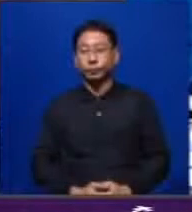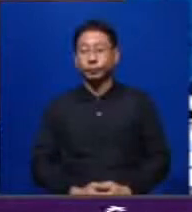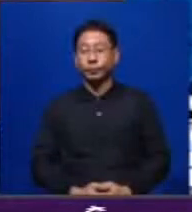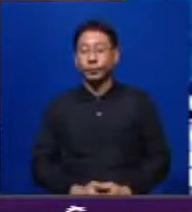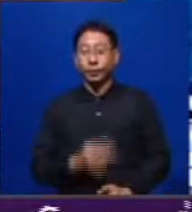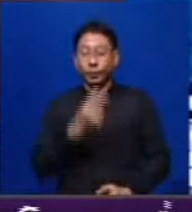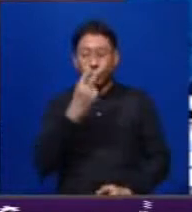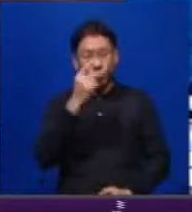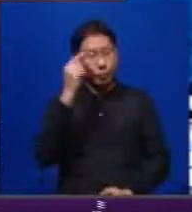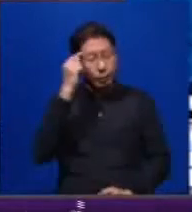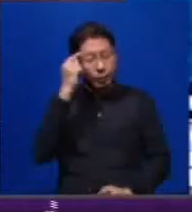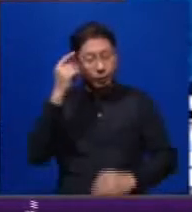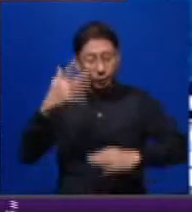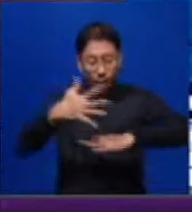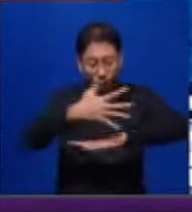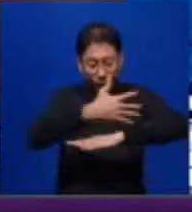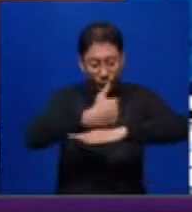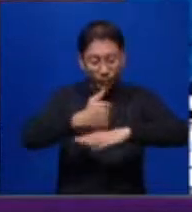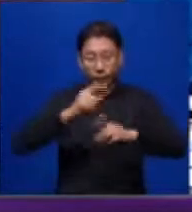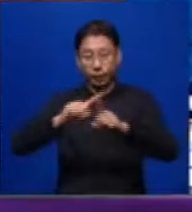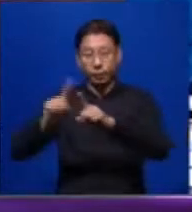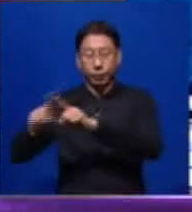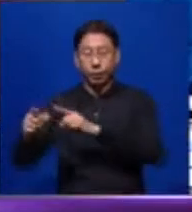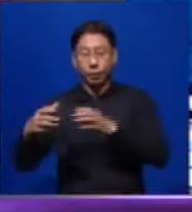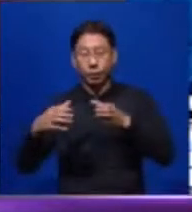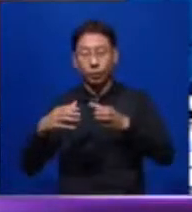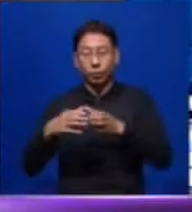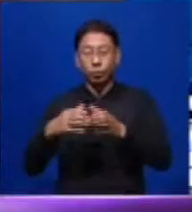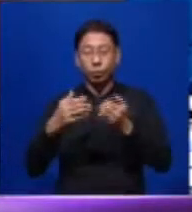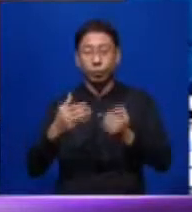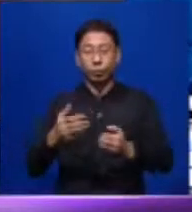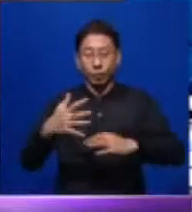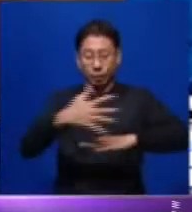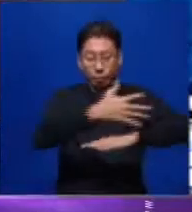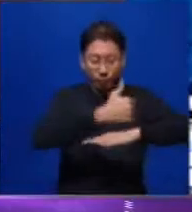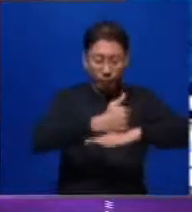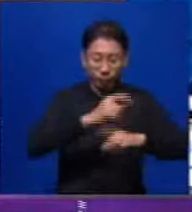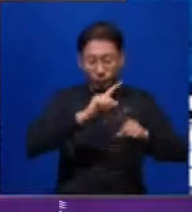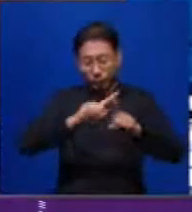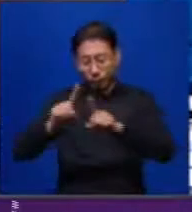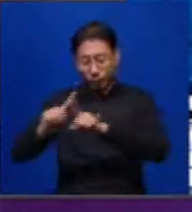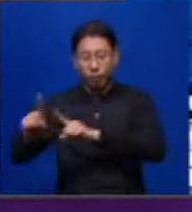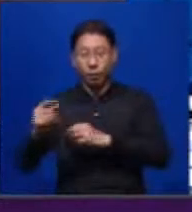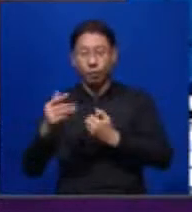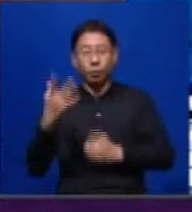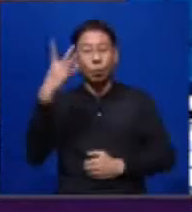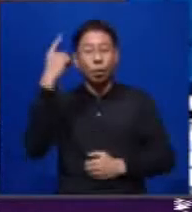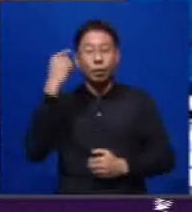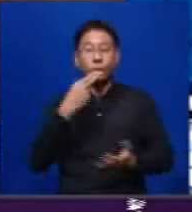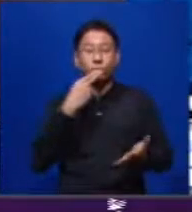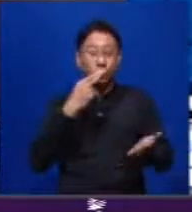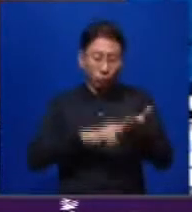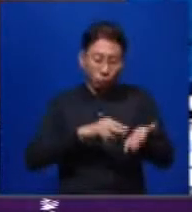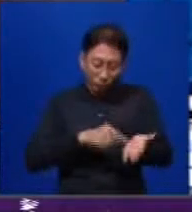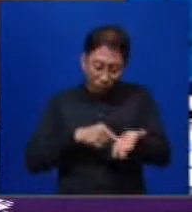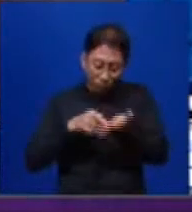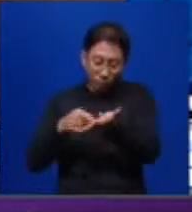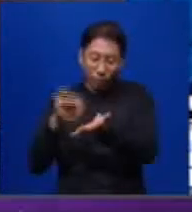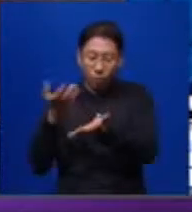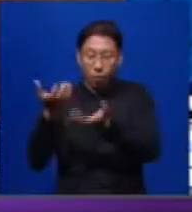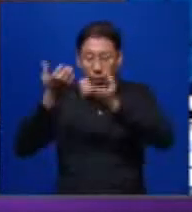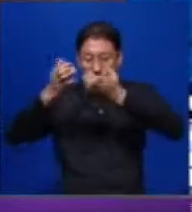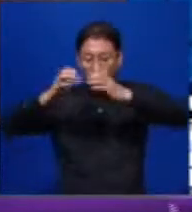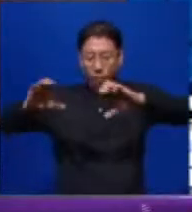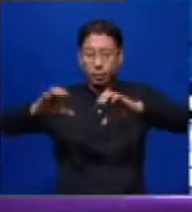มาดูความคิดเห็นเรื่องการเมืองกันบ้างนะคะซึ่งทางกลุ่มสหพรรคการเมืองประชาธิปไตยเมื่อวานนี้ค่ะเขาไปยื่นหนังสือเพื่อเรียกร้องให้รัฐบาล